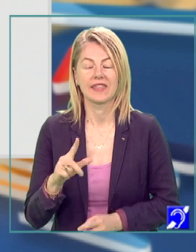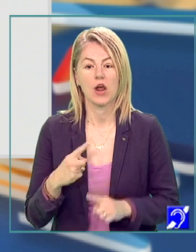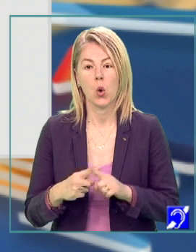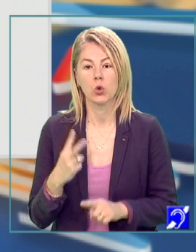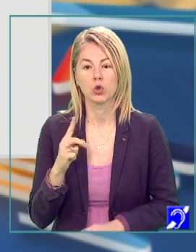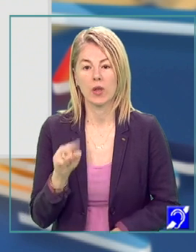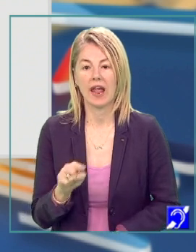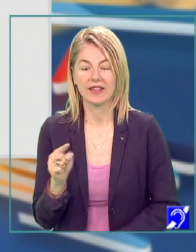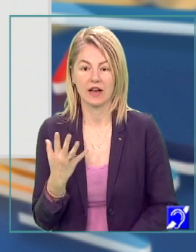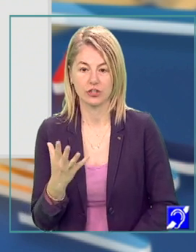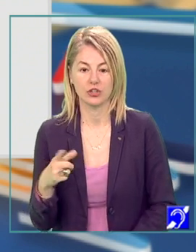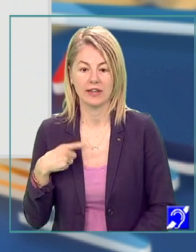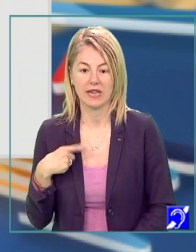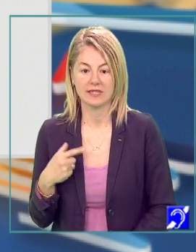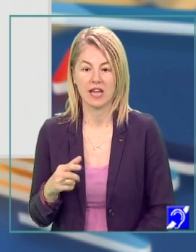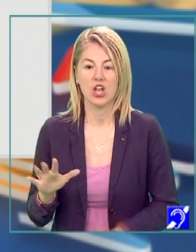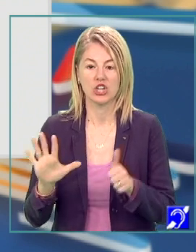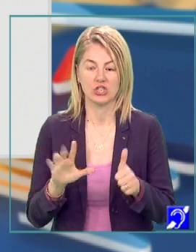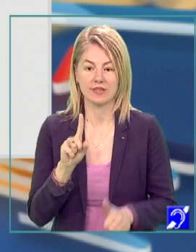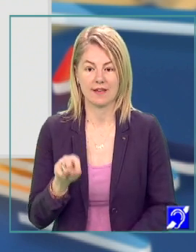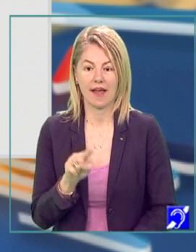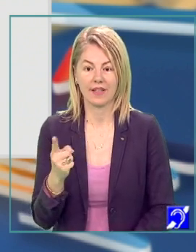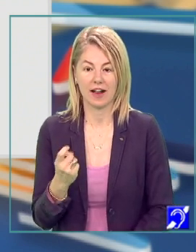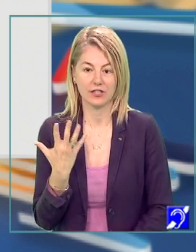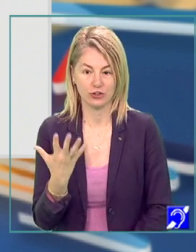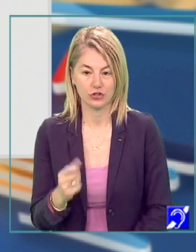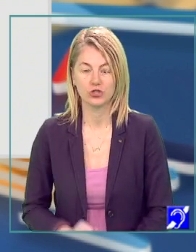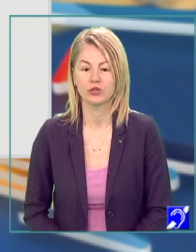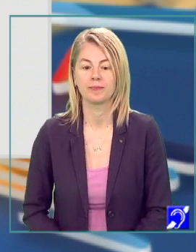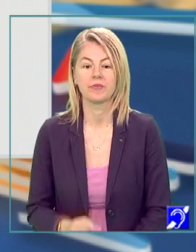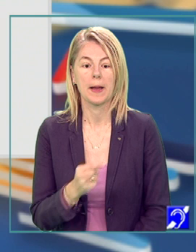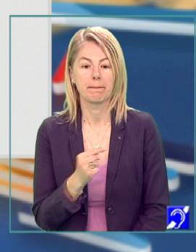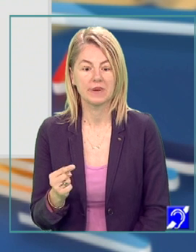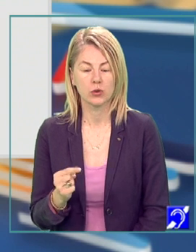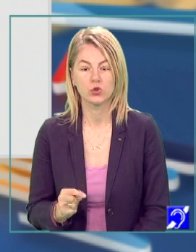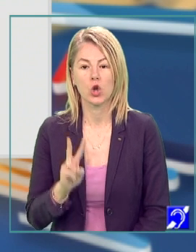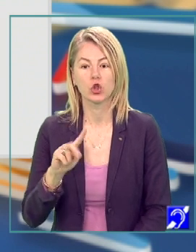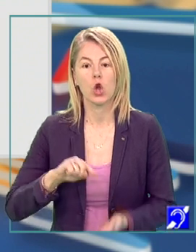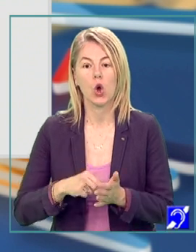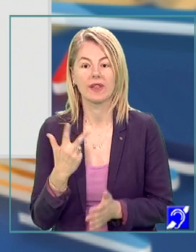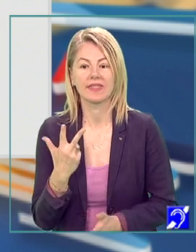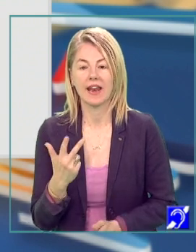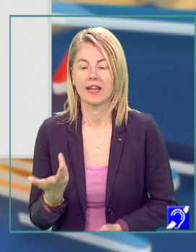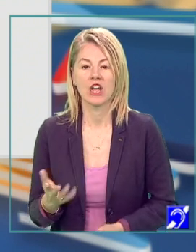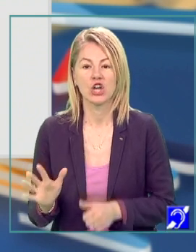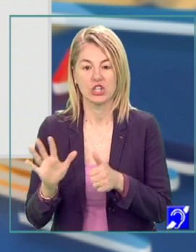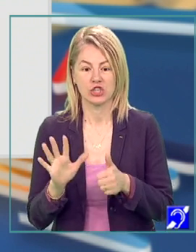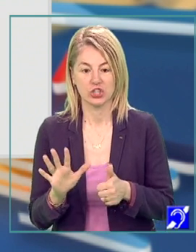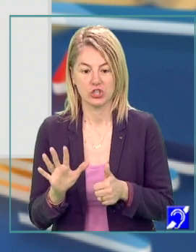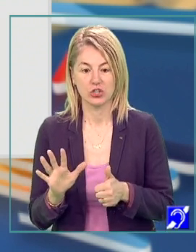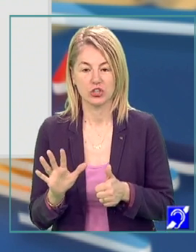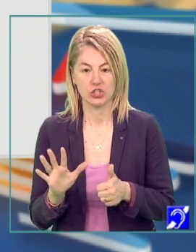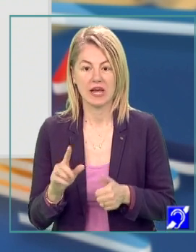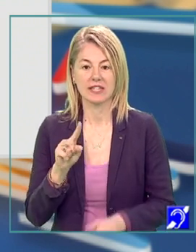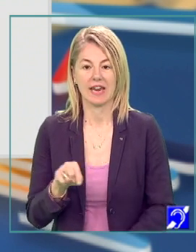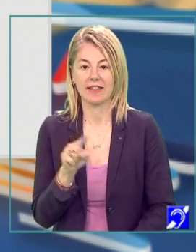2 radical din 5 este egal cu 6 radical din 5 minus 2 ori 3 radical din 5